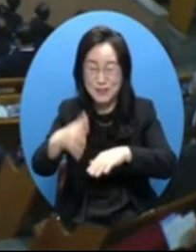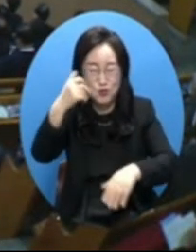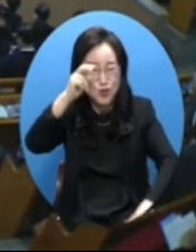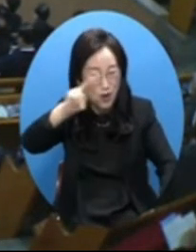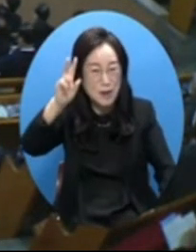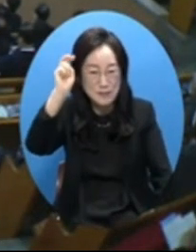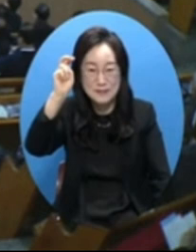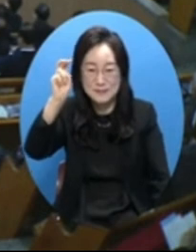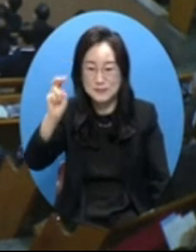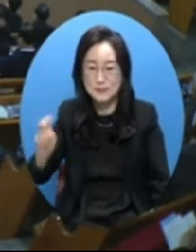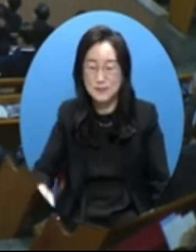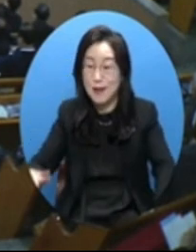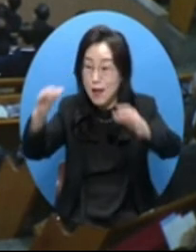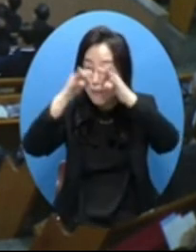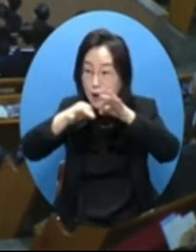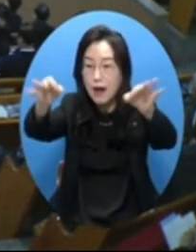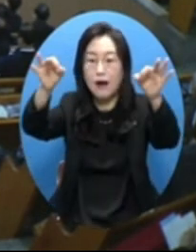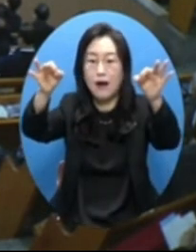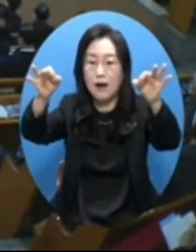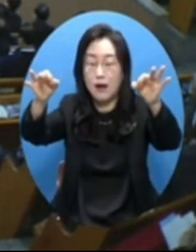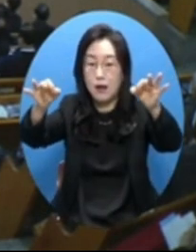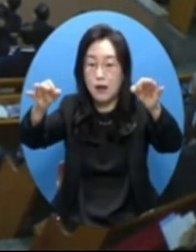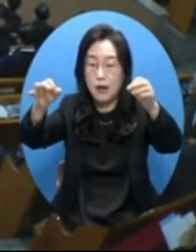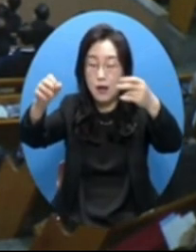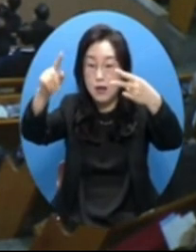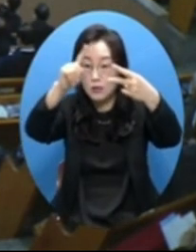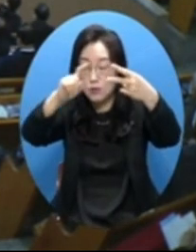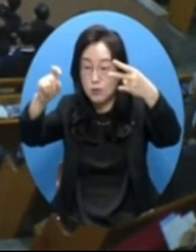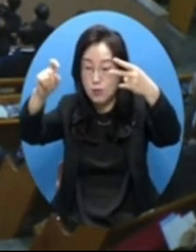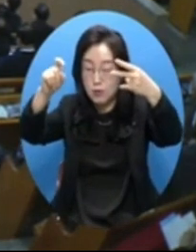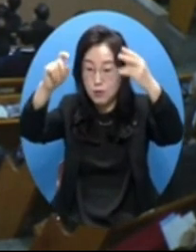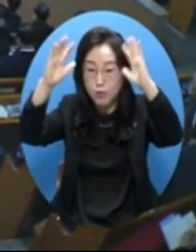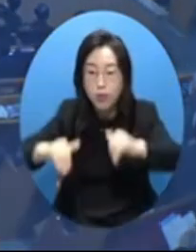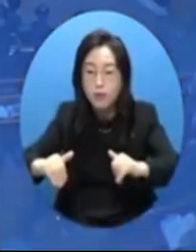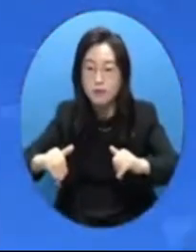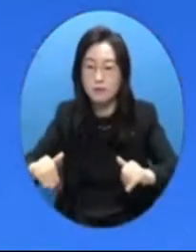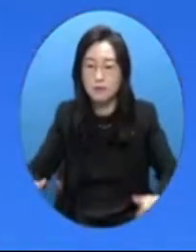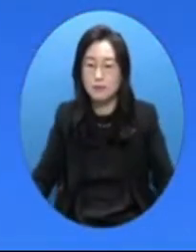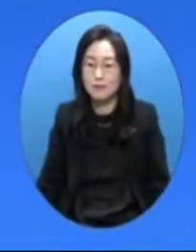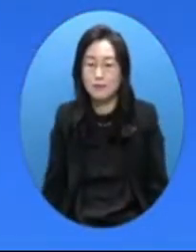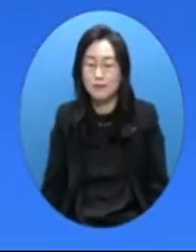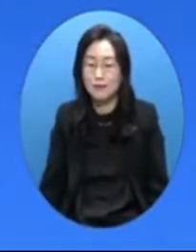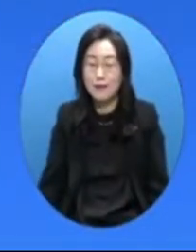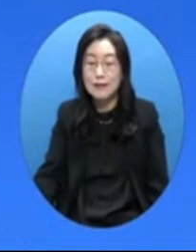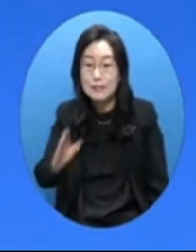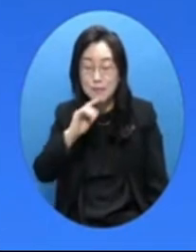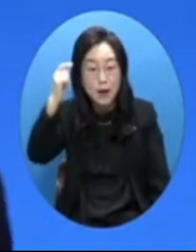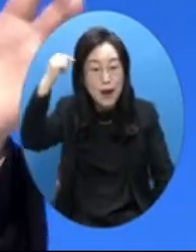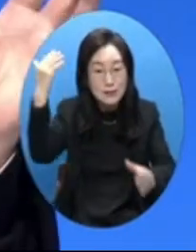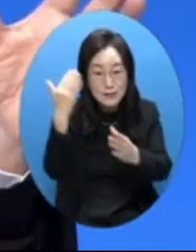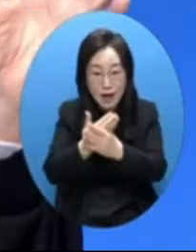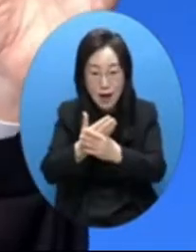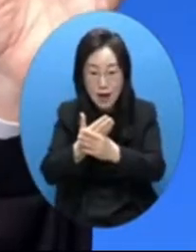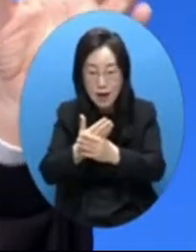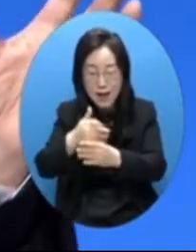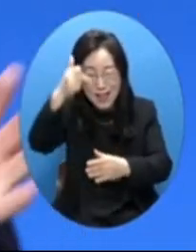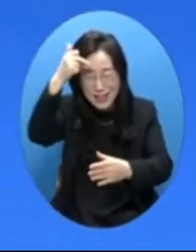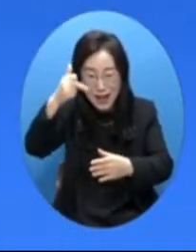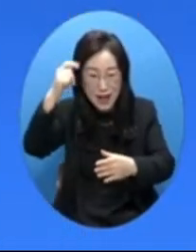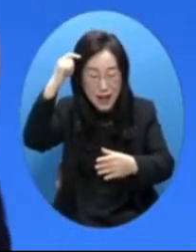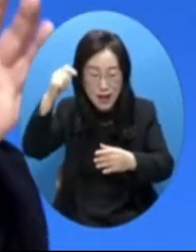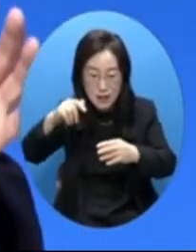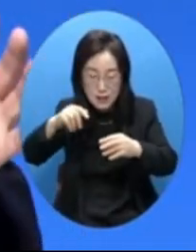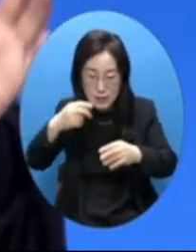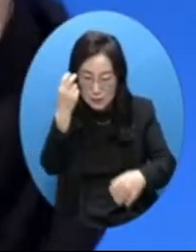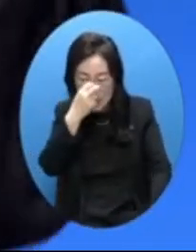믿고 외치니까 그냥 성이 와르르 무너졌습니다 고고학자들이 확연해 보니까 그때 그곳에서